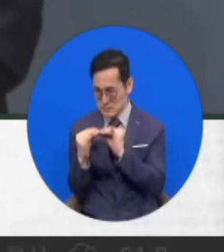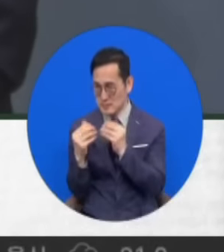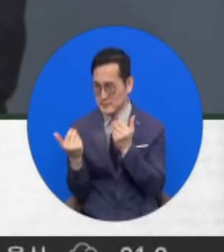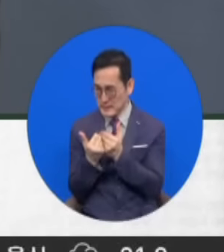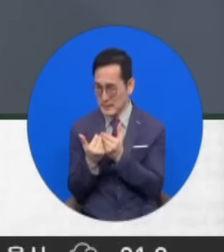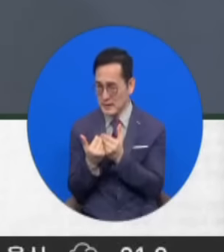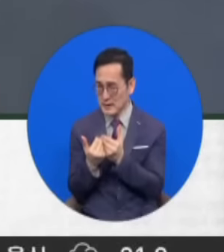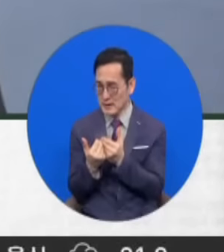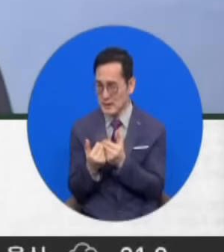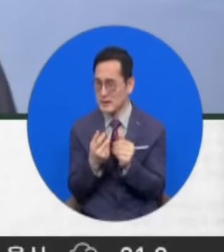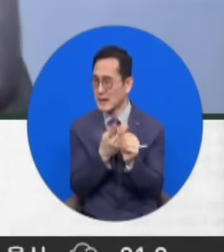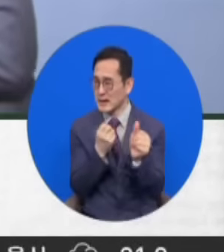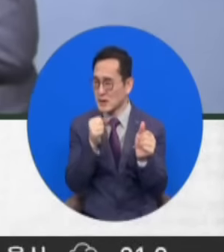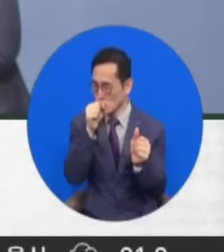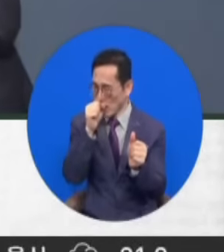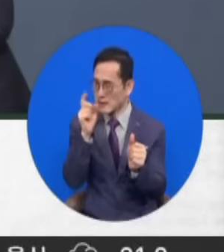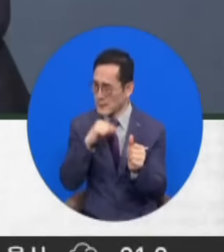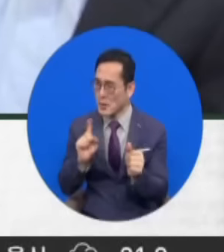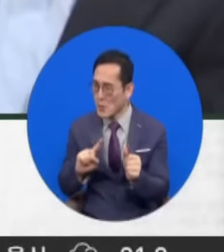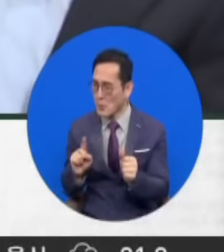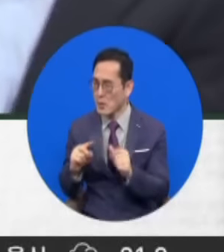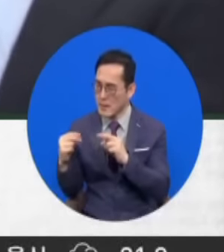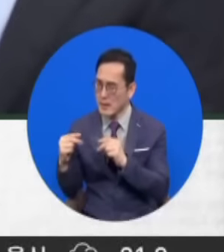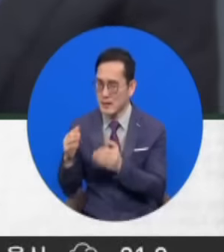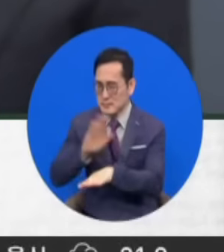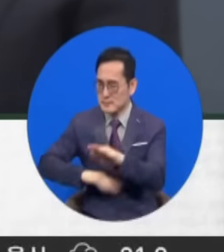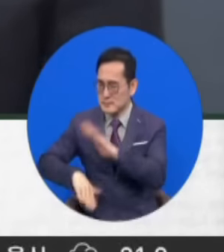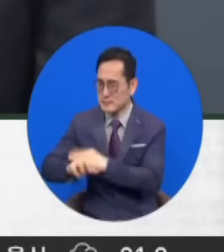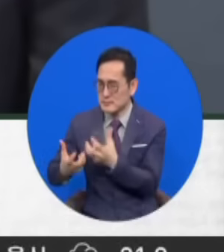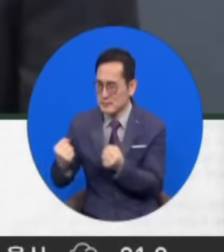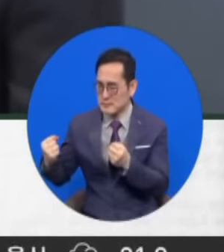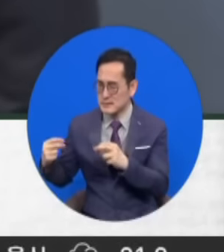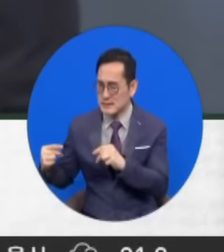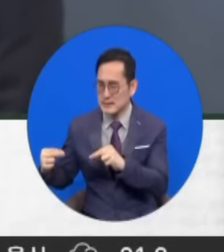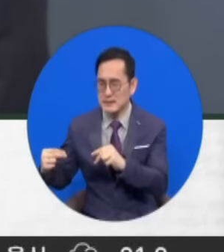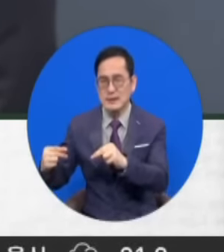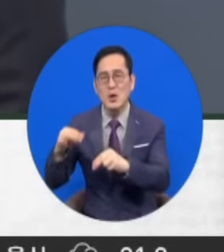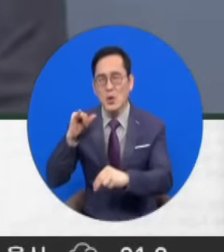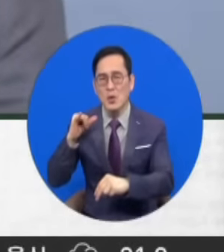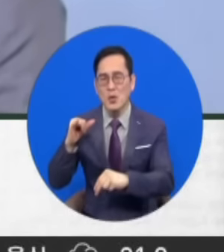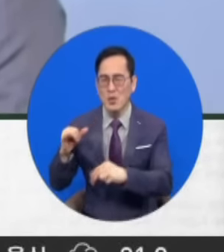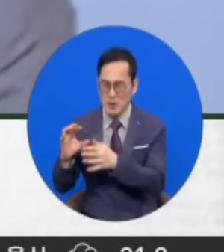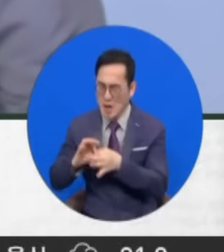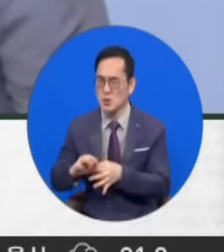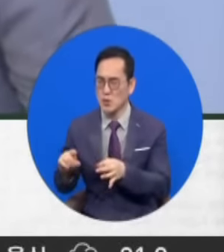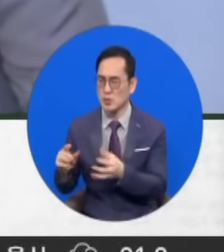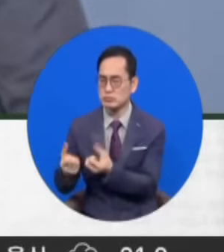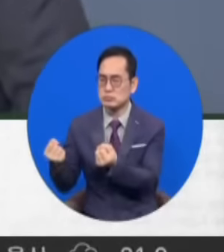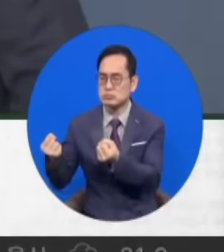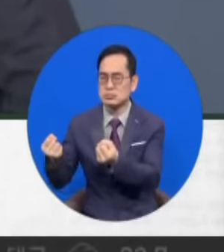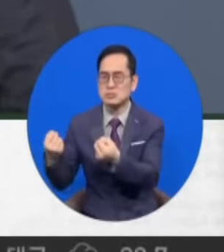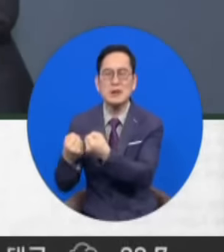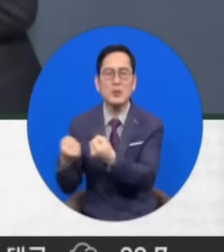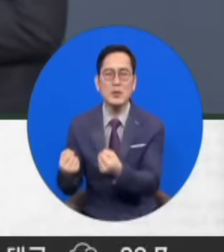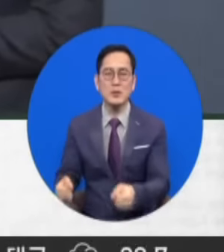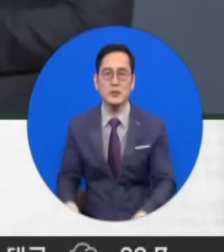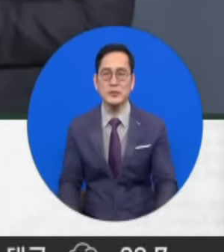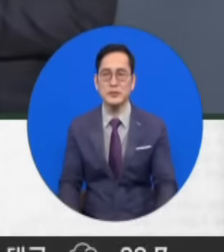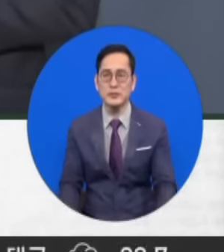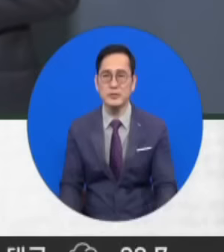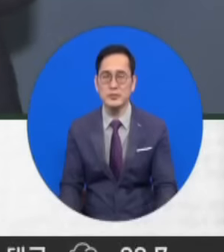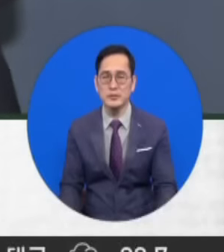거냐 싸우지 말자. 왜냐하면 아직도 그 두 세력들이 그 당내에 공존하기 때문에 얼마 전에 있었던 일이었기